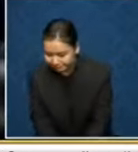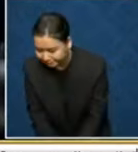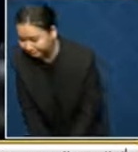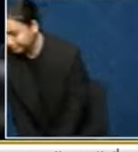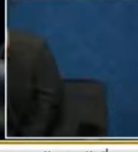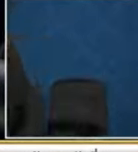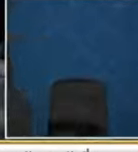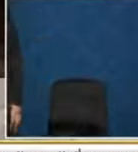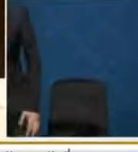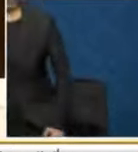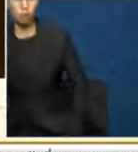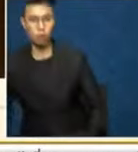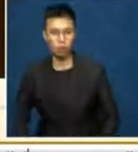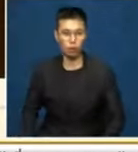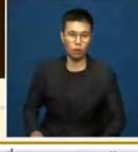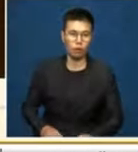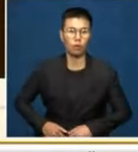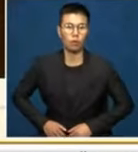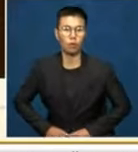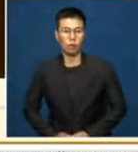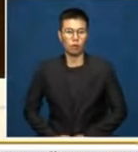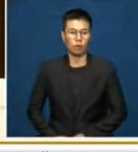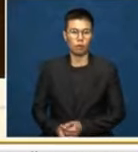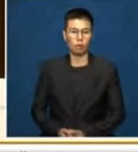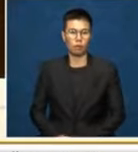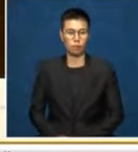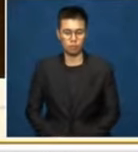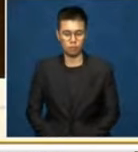ปรเมศจินาครับ